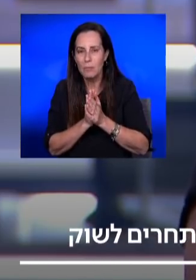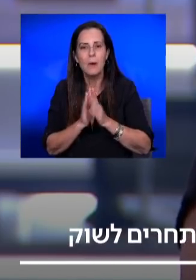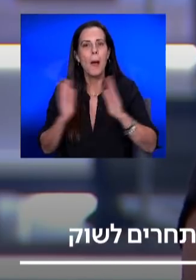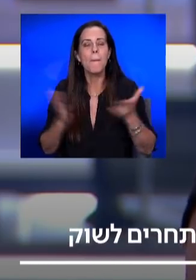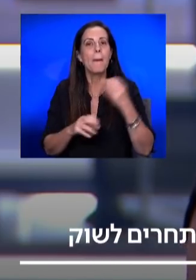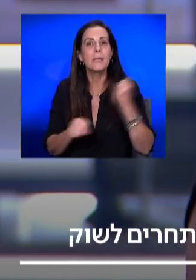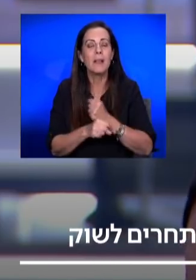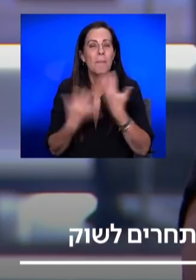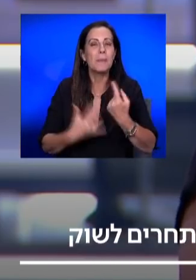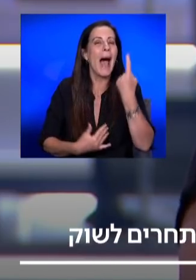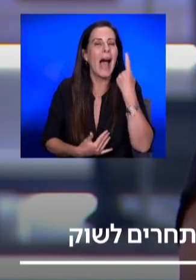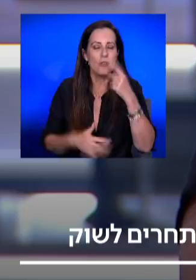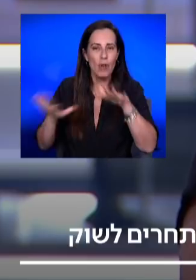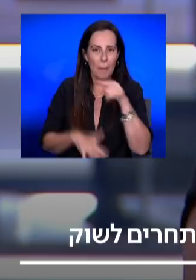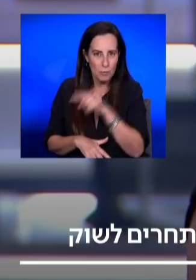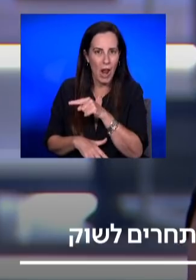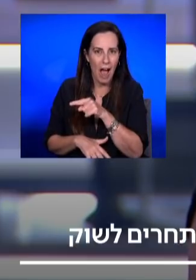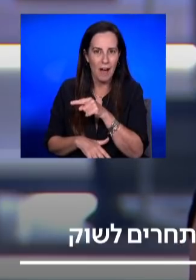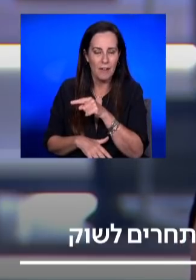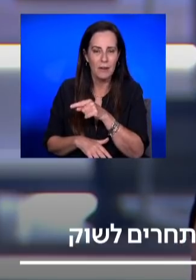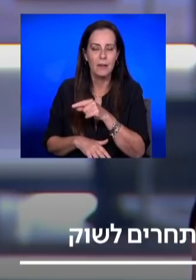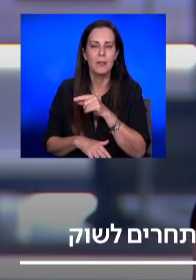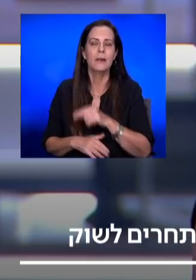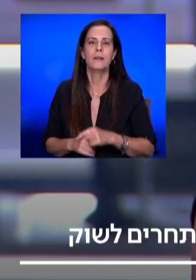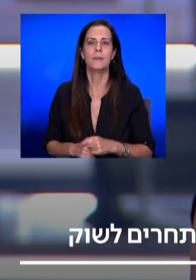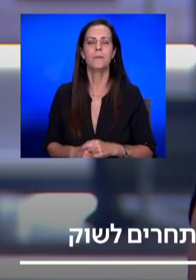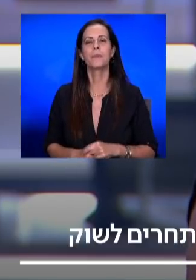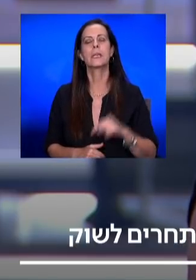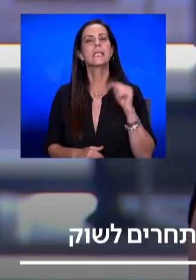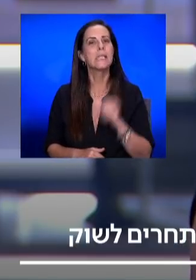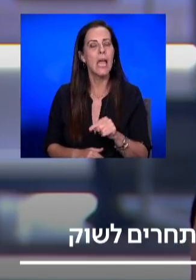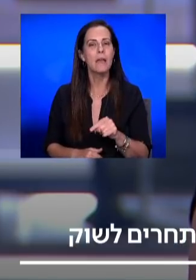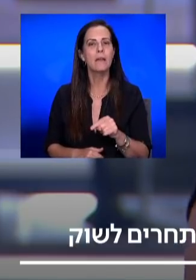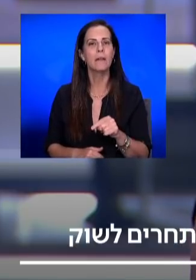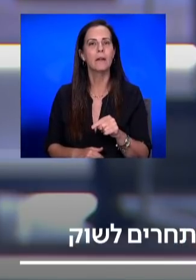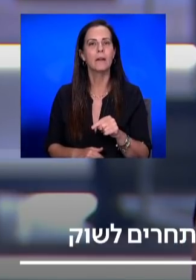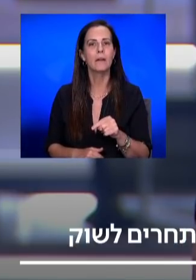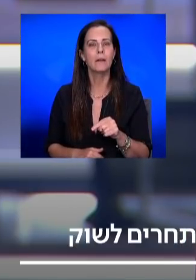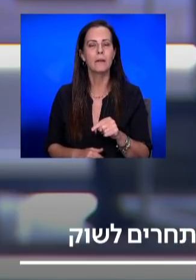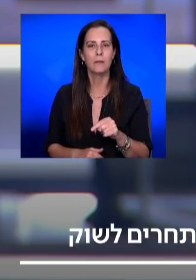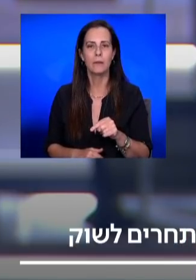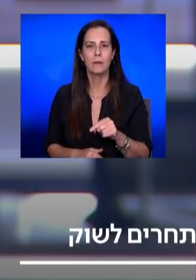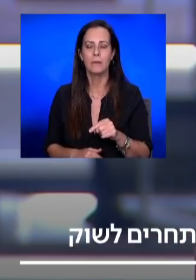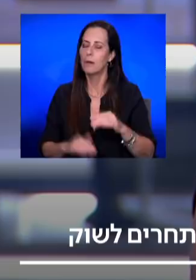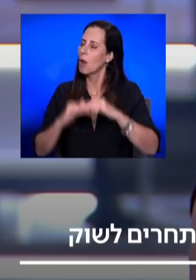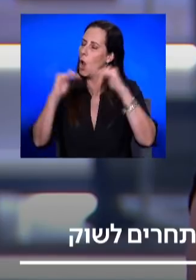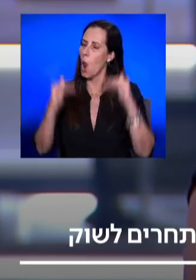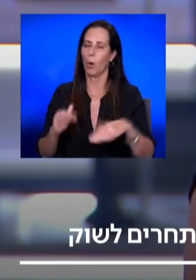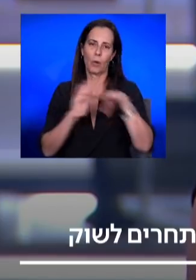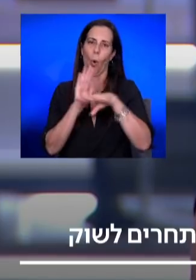המשימה מספר אחד עבור הממשלה החדשה, זה לשחרר רגולציה